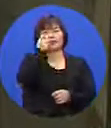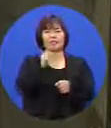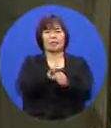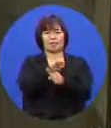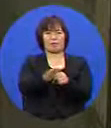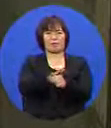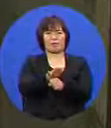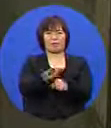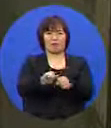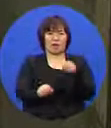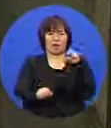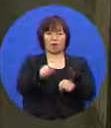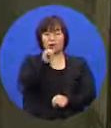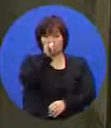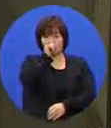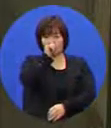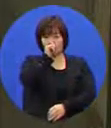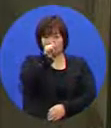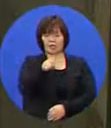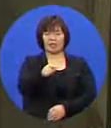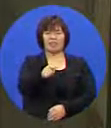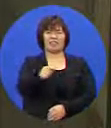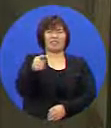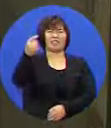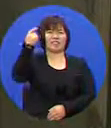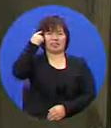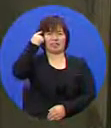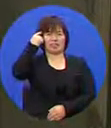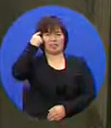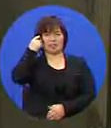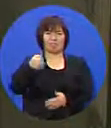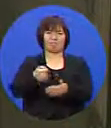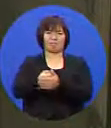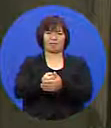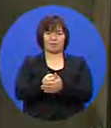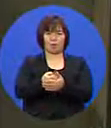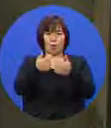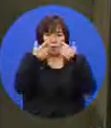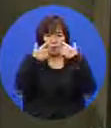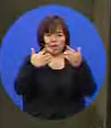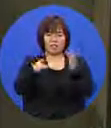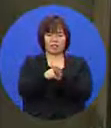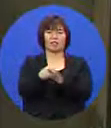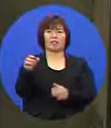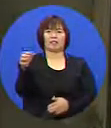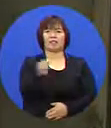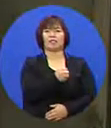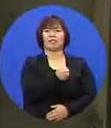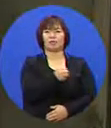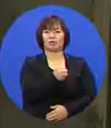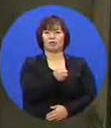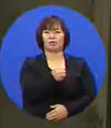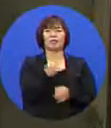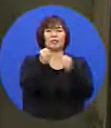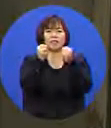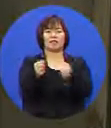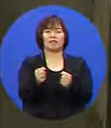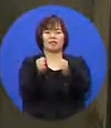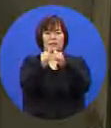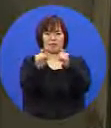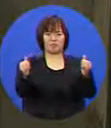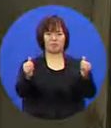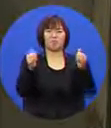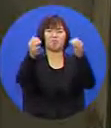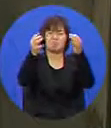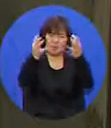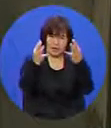자비행이다, 또 자기의 사명이다 이런 확신을 갖고 계시는 분들이